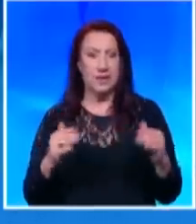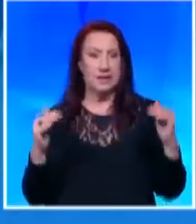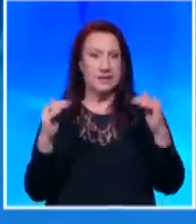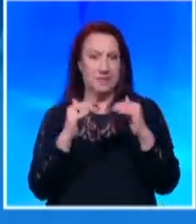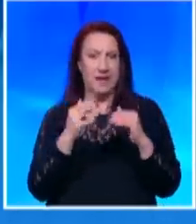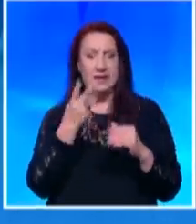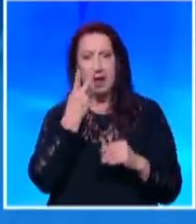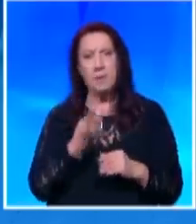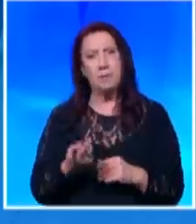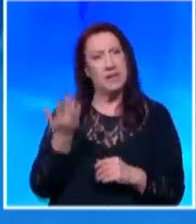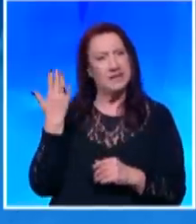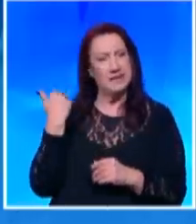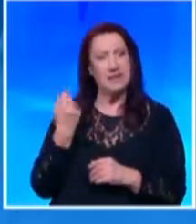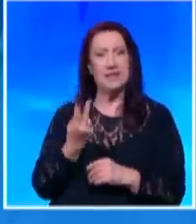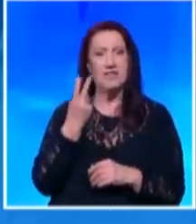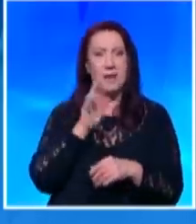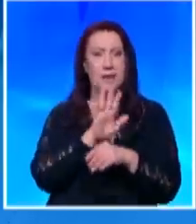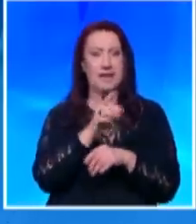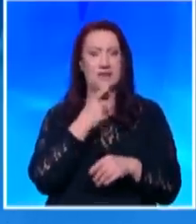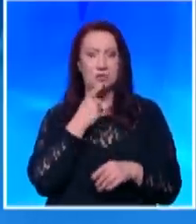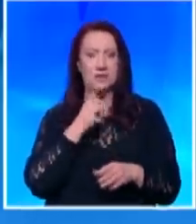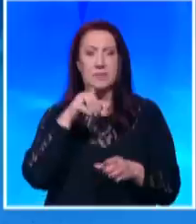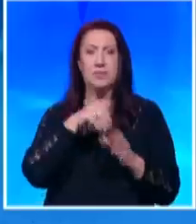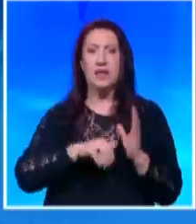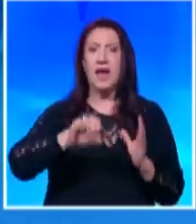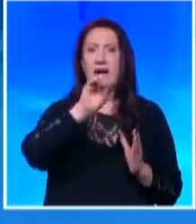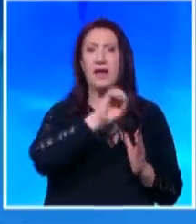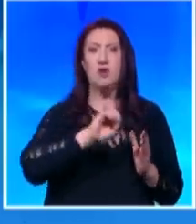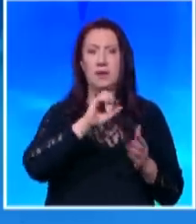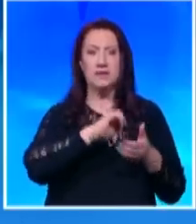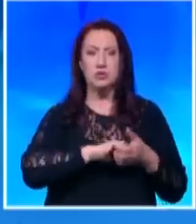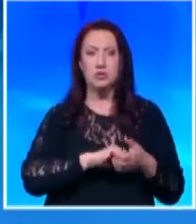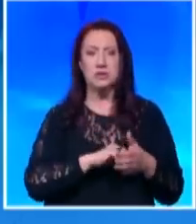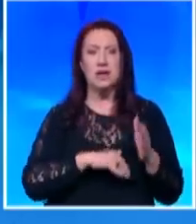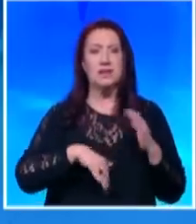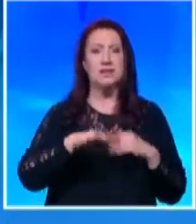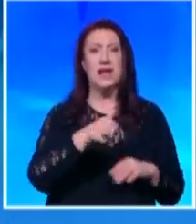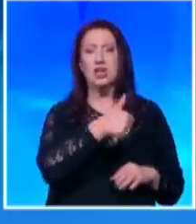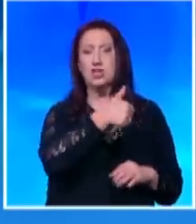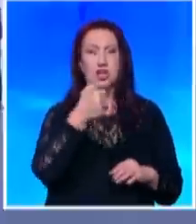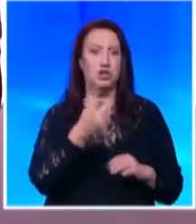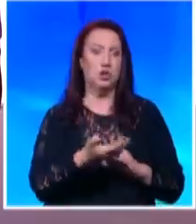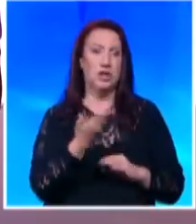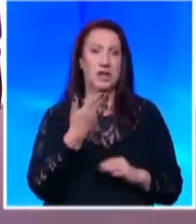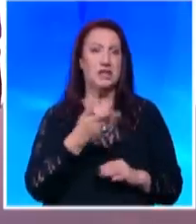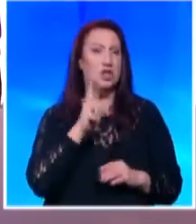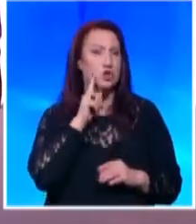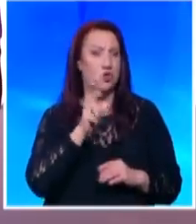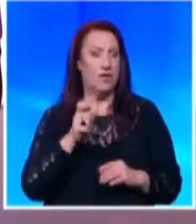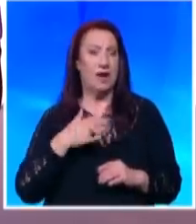към 2015 година, ще видим, че в Европейския съюз малко над 600 000 души са претърпели инсулт, а